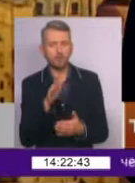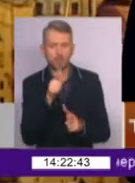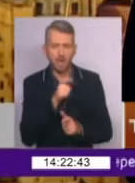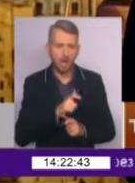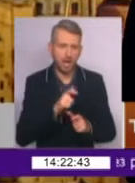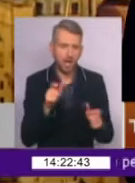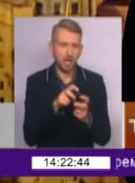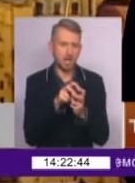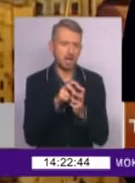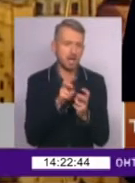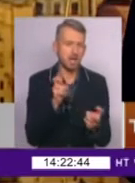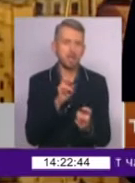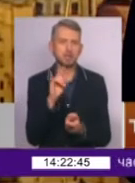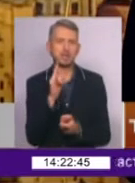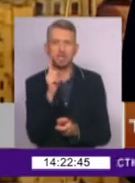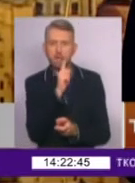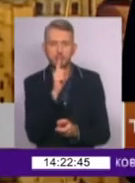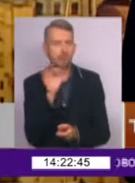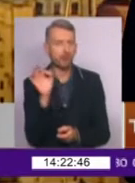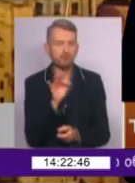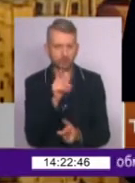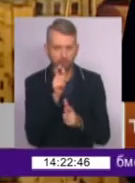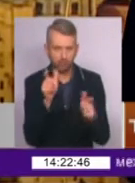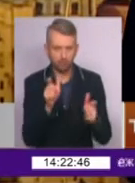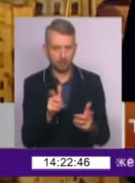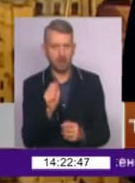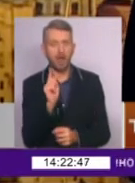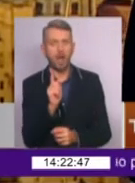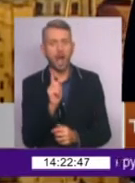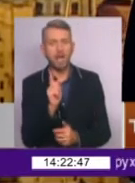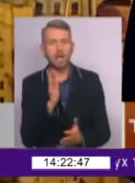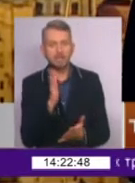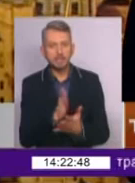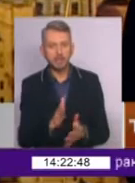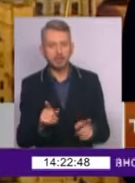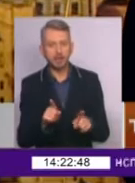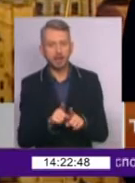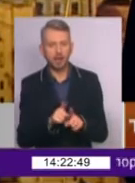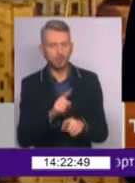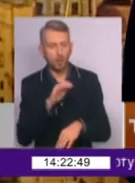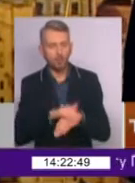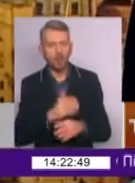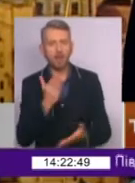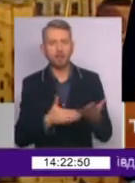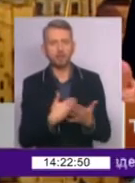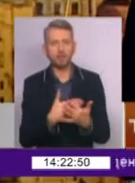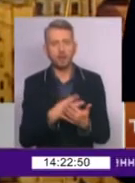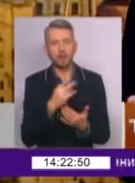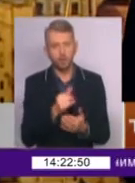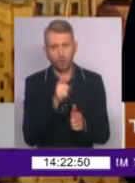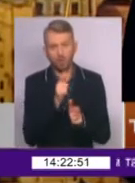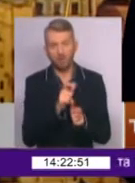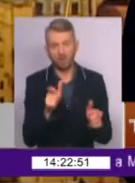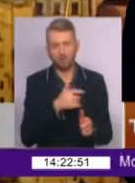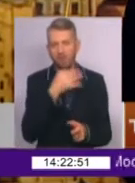кричати. Дитина маленька часто кричить. Але є така ознака, якщо, наприклад, кричить